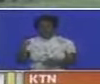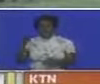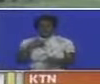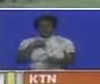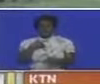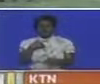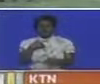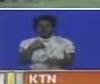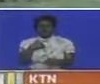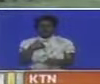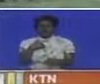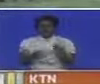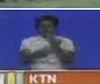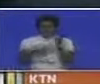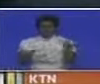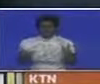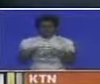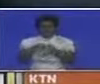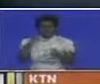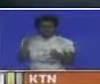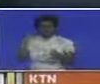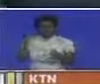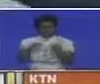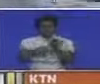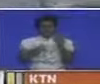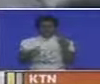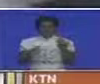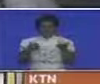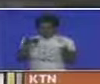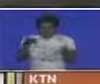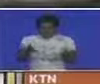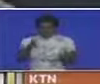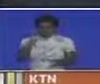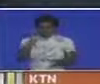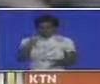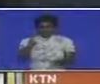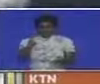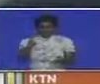brand. Top Fry is a brand. Nakuru is a brand. Saizi ukiangalia scores ni